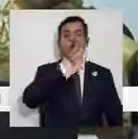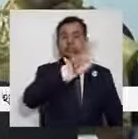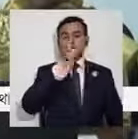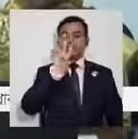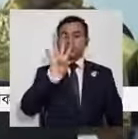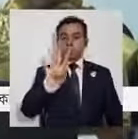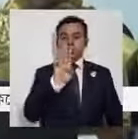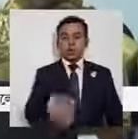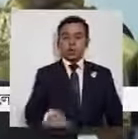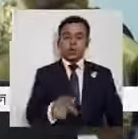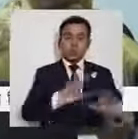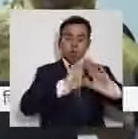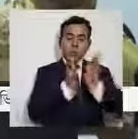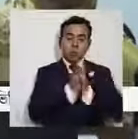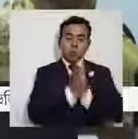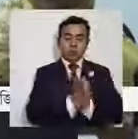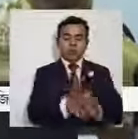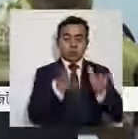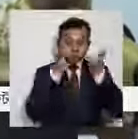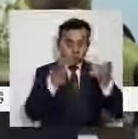48,371 জন।